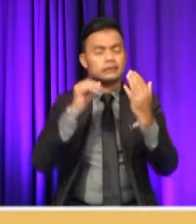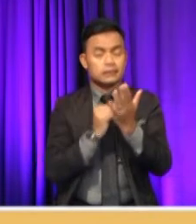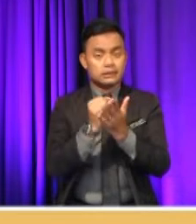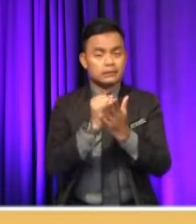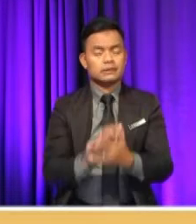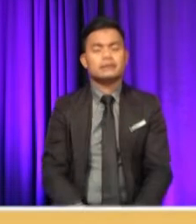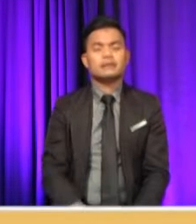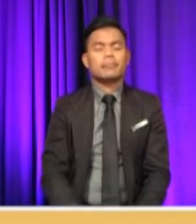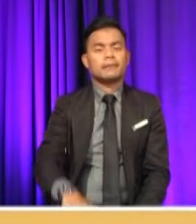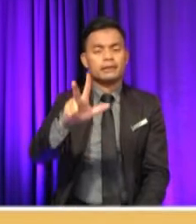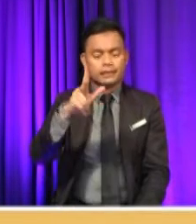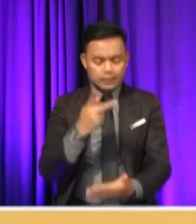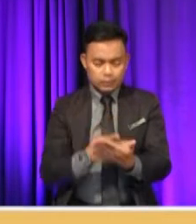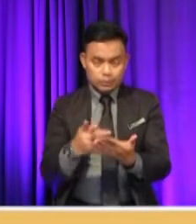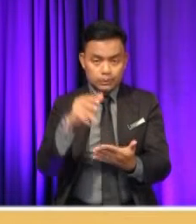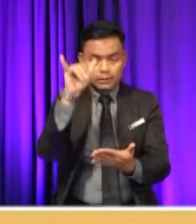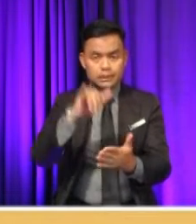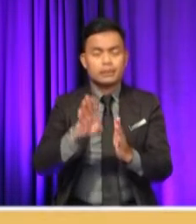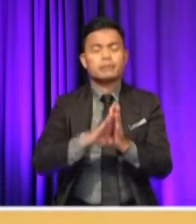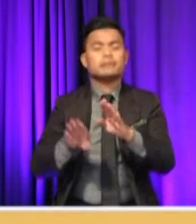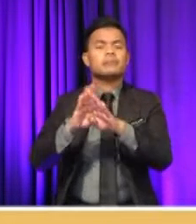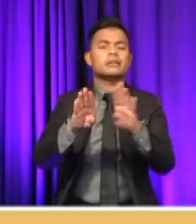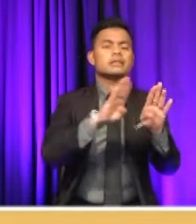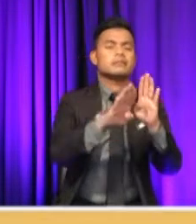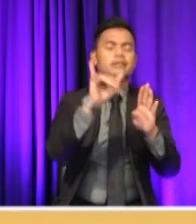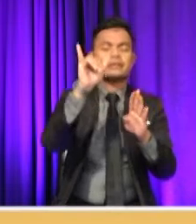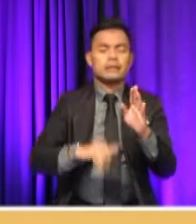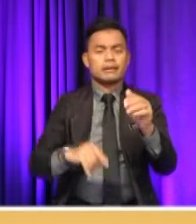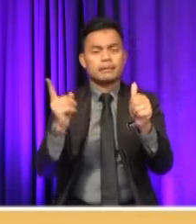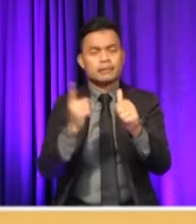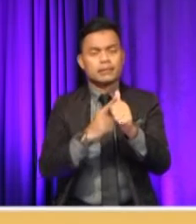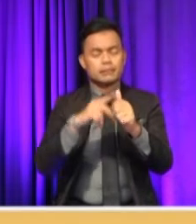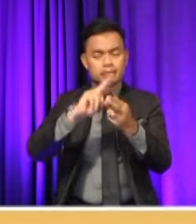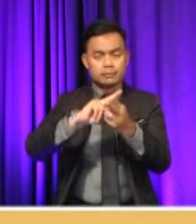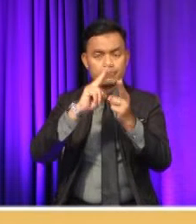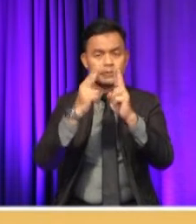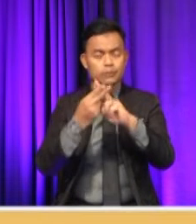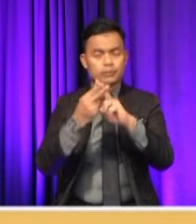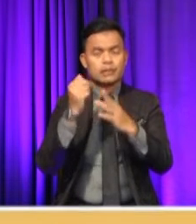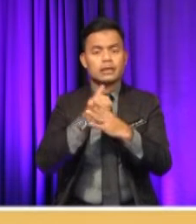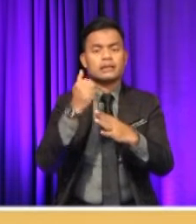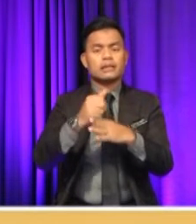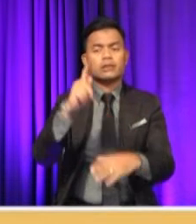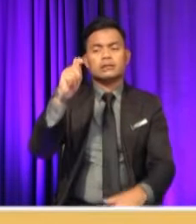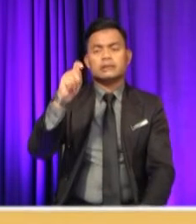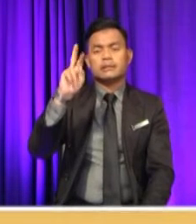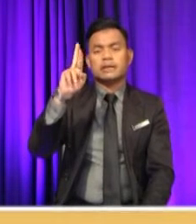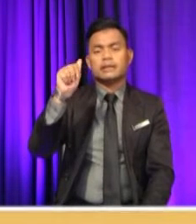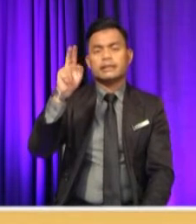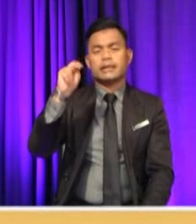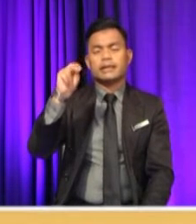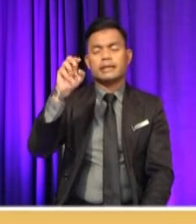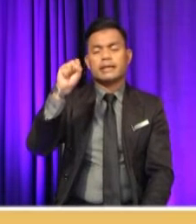tiga komponen ni dia berbeza-beza. Yang pertama adalah pengubah ataupun transformer. Okey, dia